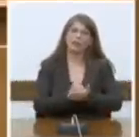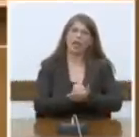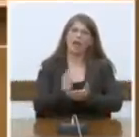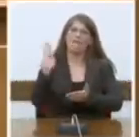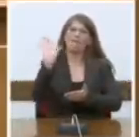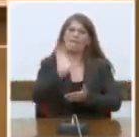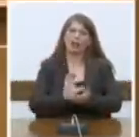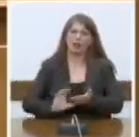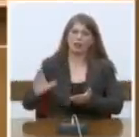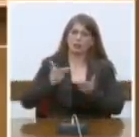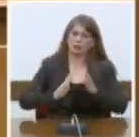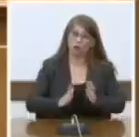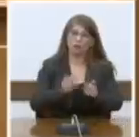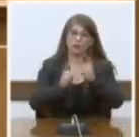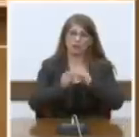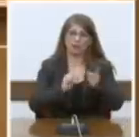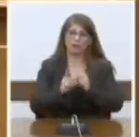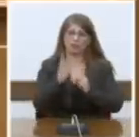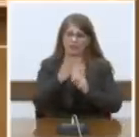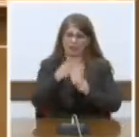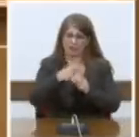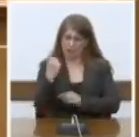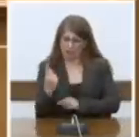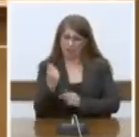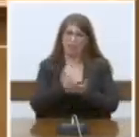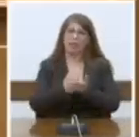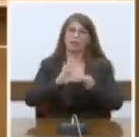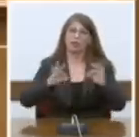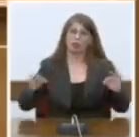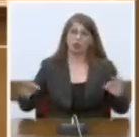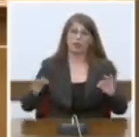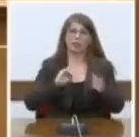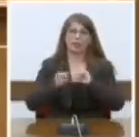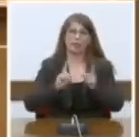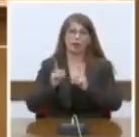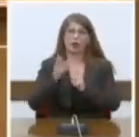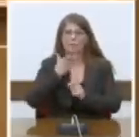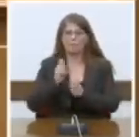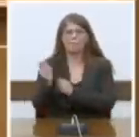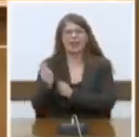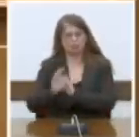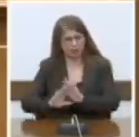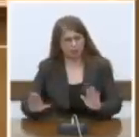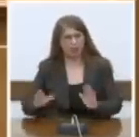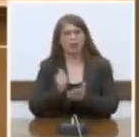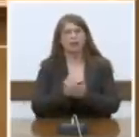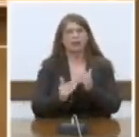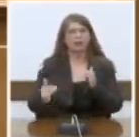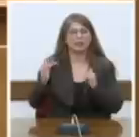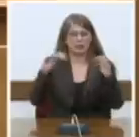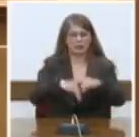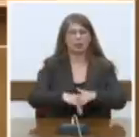EastMed Act και στη Συμφωνία 3-1 και στην Ιστορική Συμφωνία των Πρεσπών και στη Σύνοδο του Νότου και στη Σύνοδο των Ηγετών των